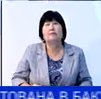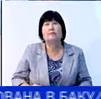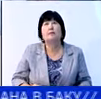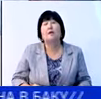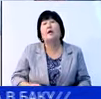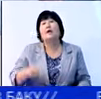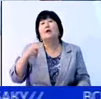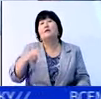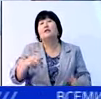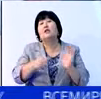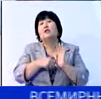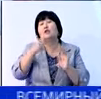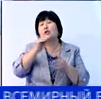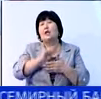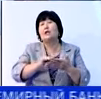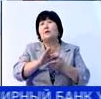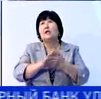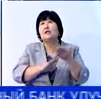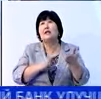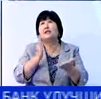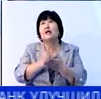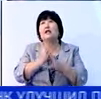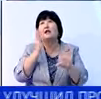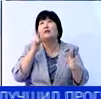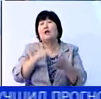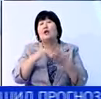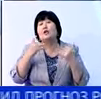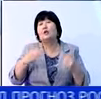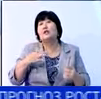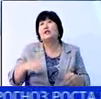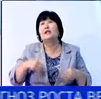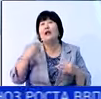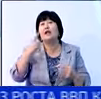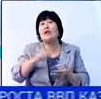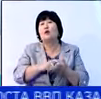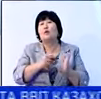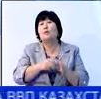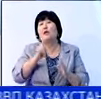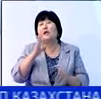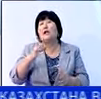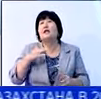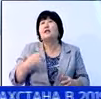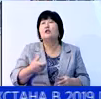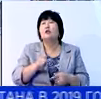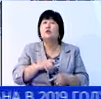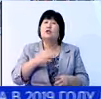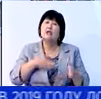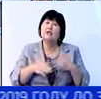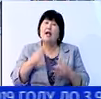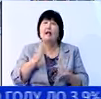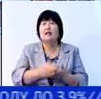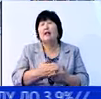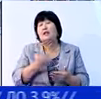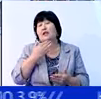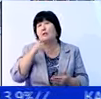В 2006 году написали заявление и встали в очередь. Сегодня сыну дали однокомнатную квартиру. С сыном очень рады. Отметим,